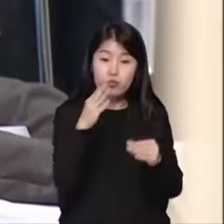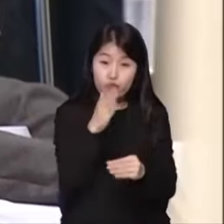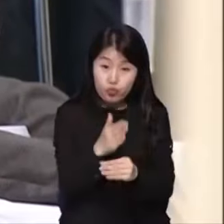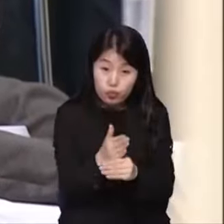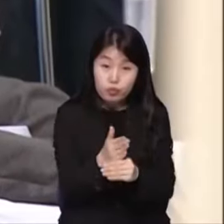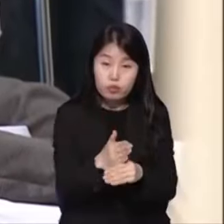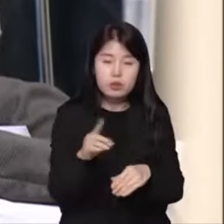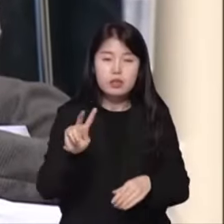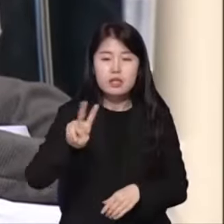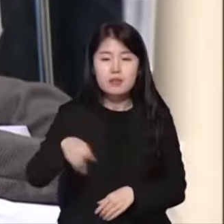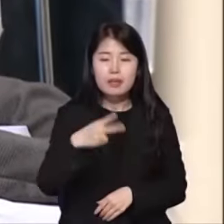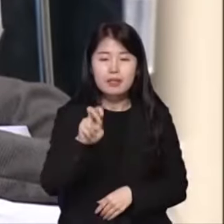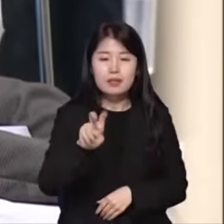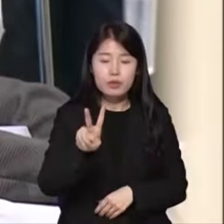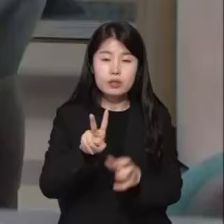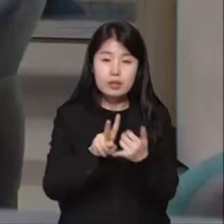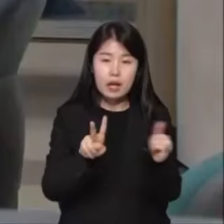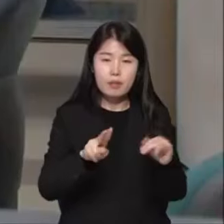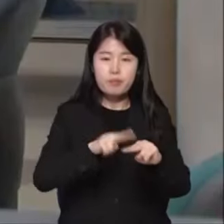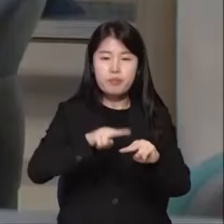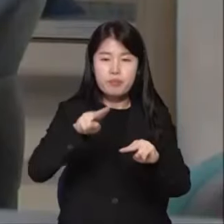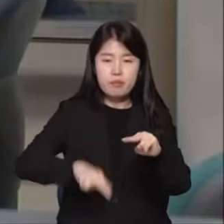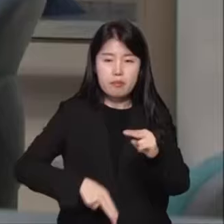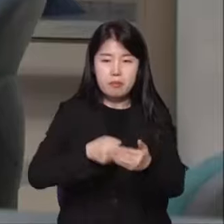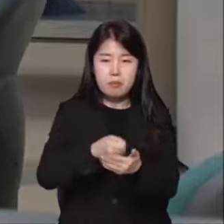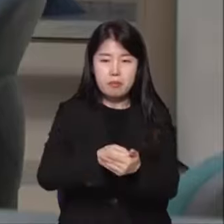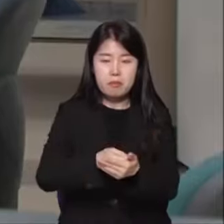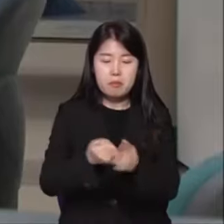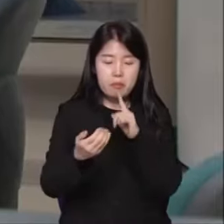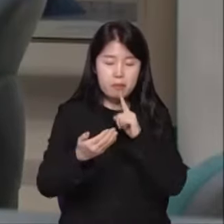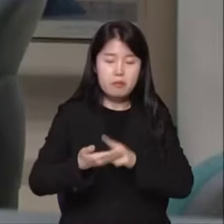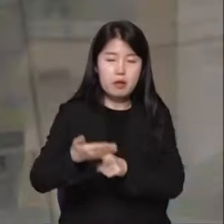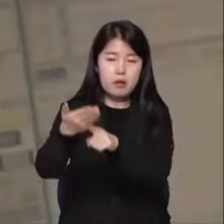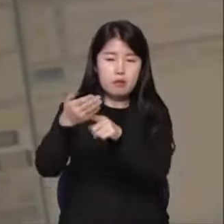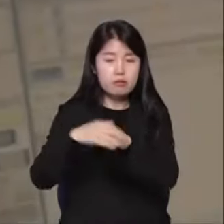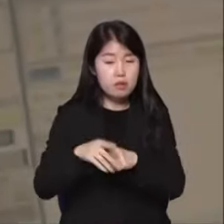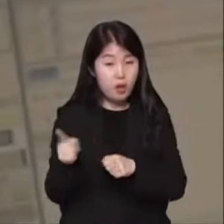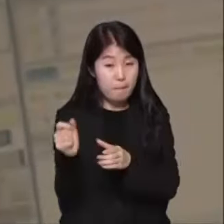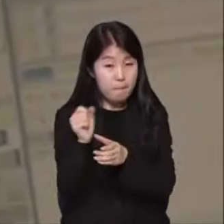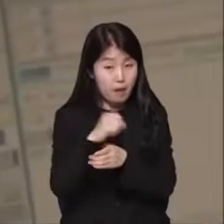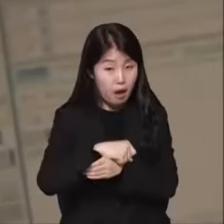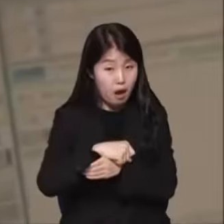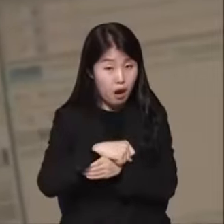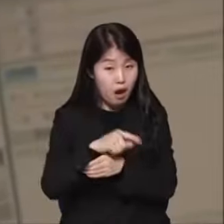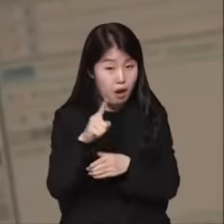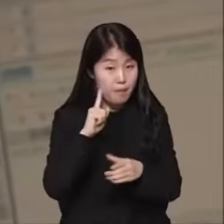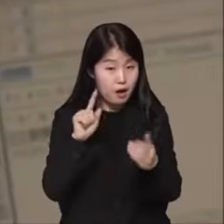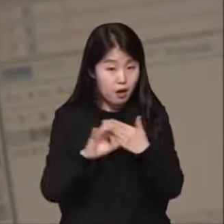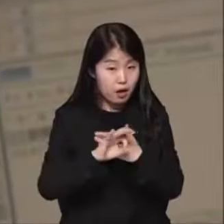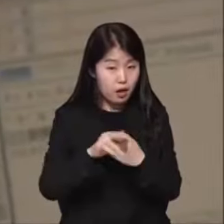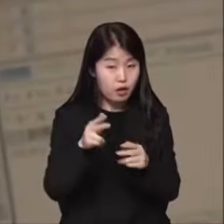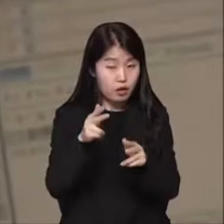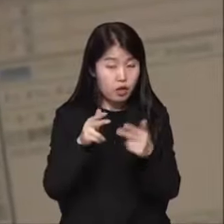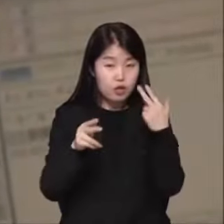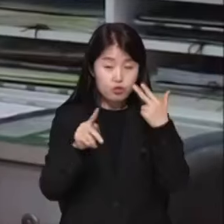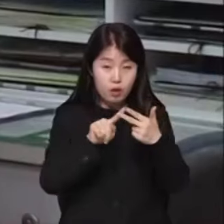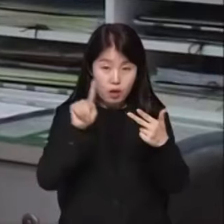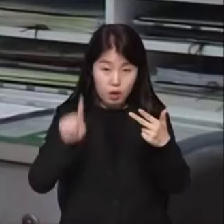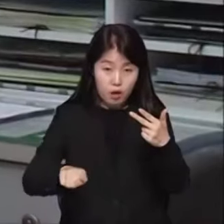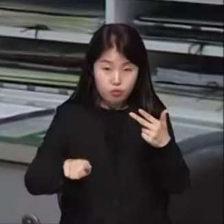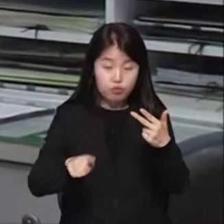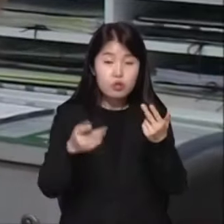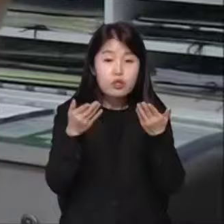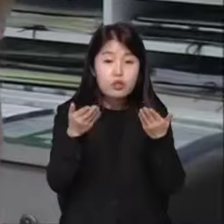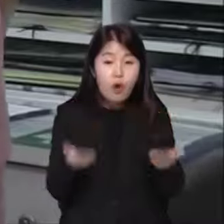넘는 222명이 사직 의사를 밝혔습니다. 이들의 사직이 수리되고 주 하루 진료가 중단되면 지역 의료 대란이